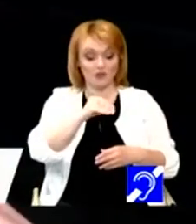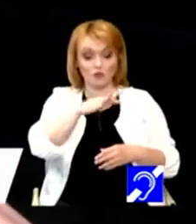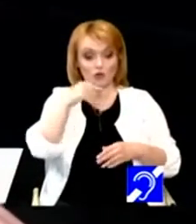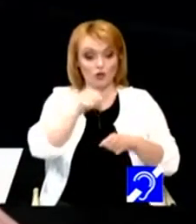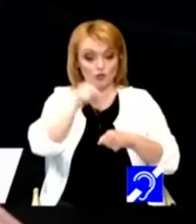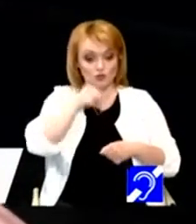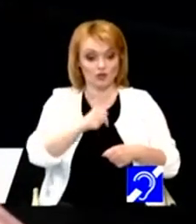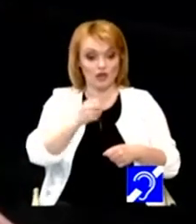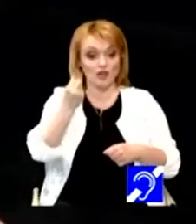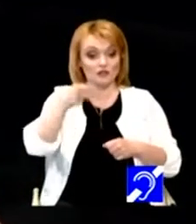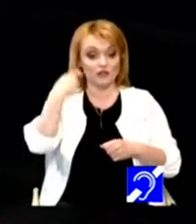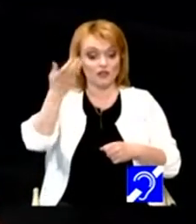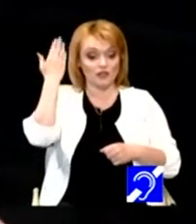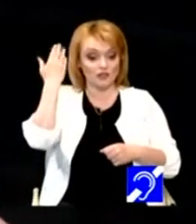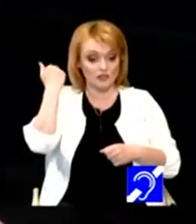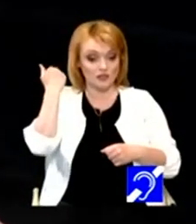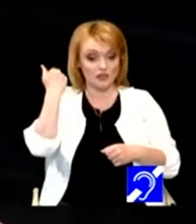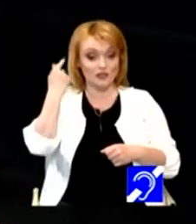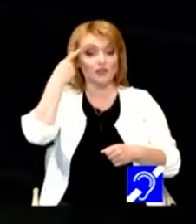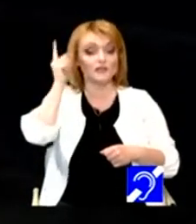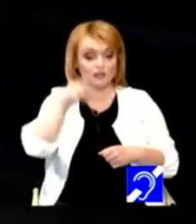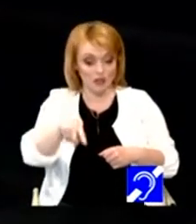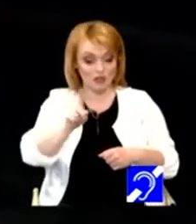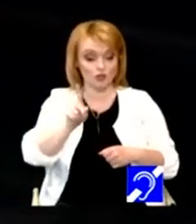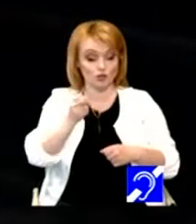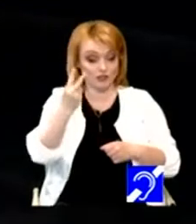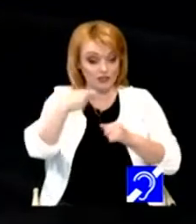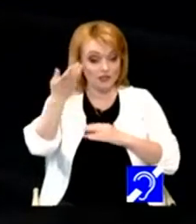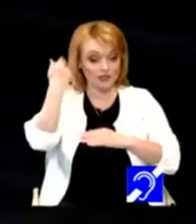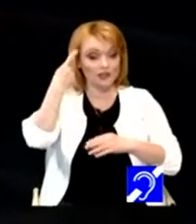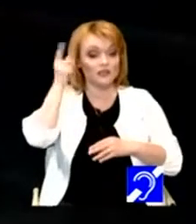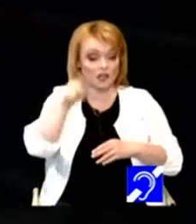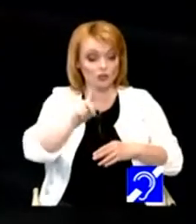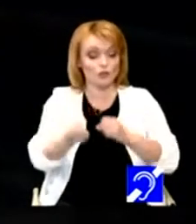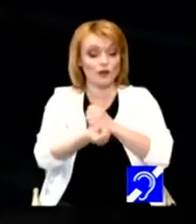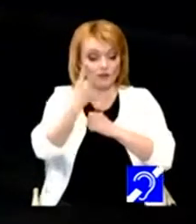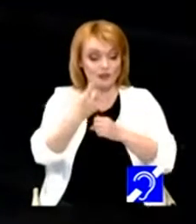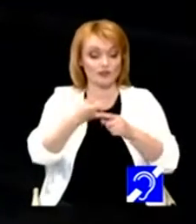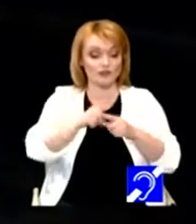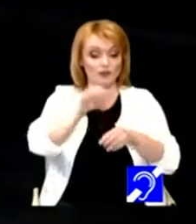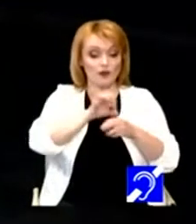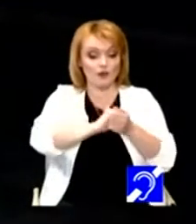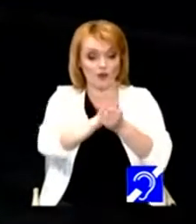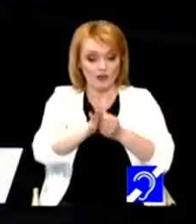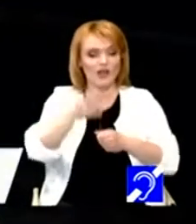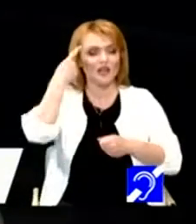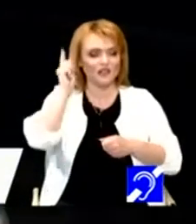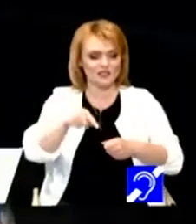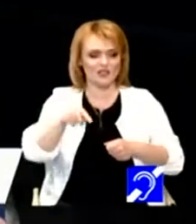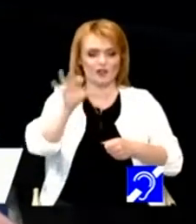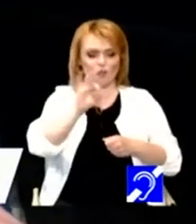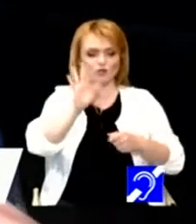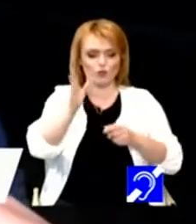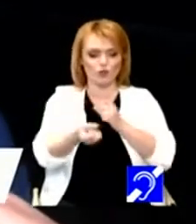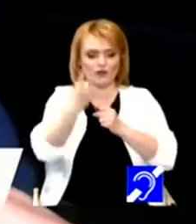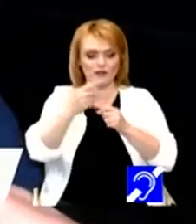лет тому назад уже я этот знала про коронавирус, про вот этих масок. Я только